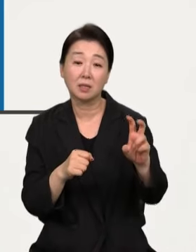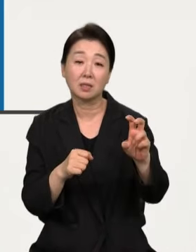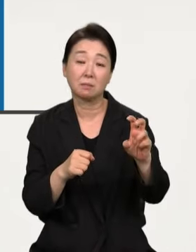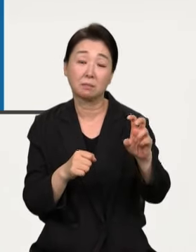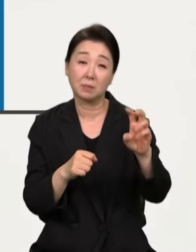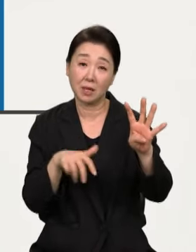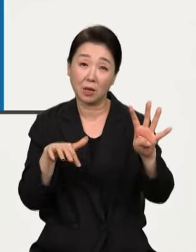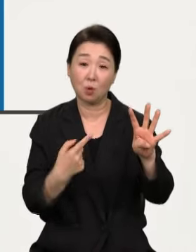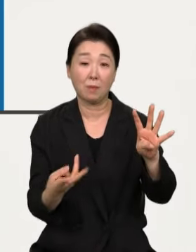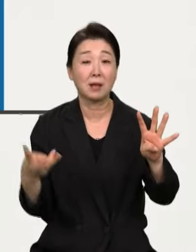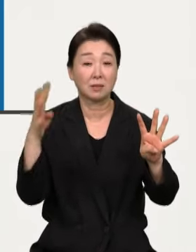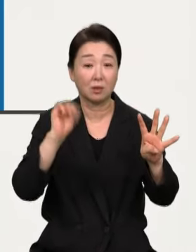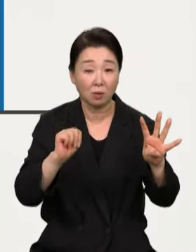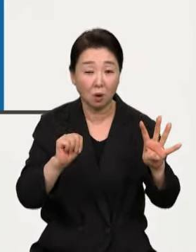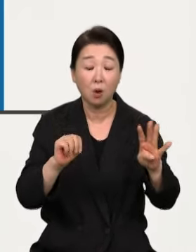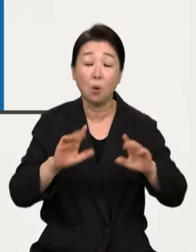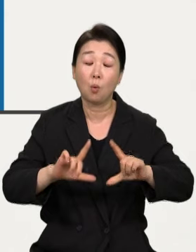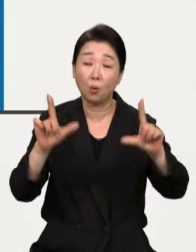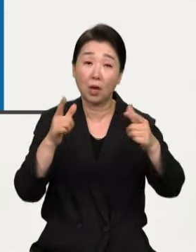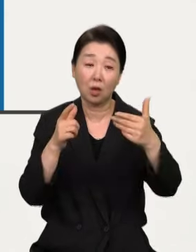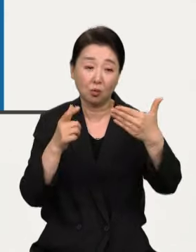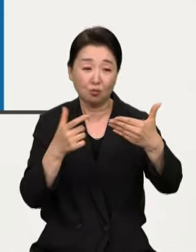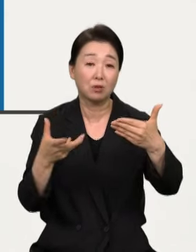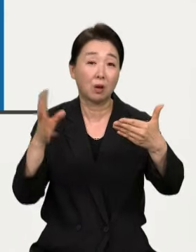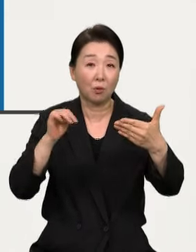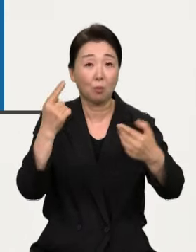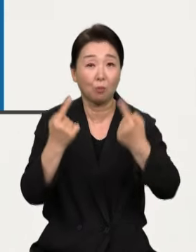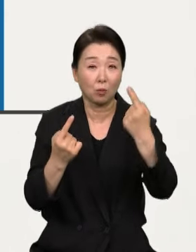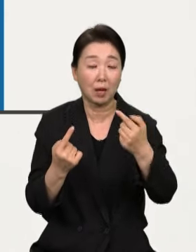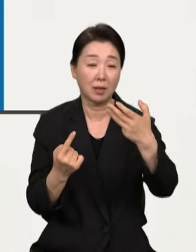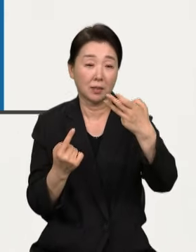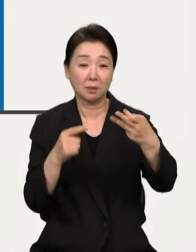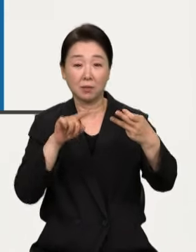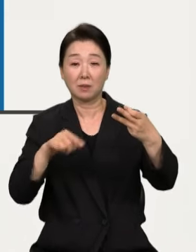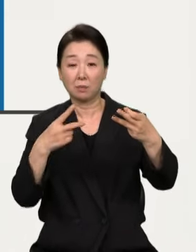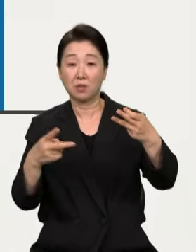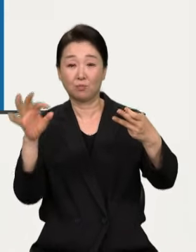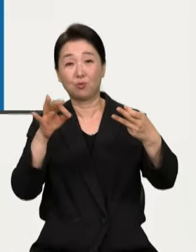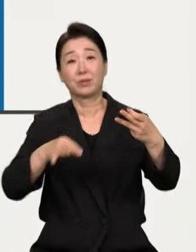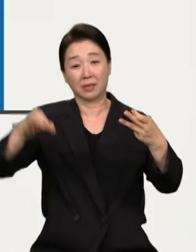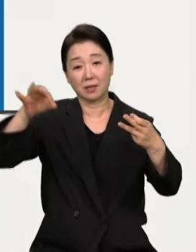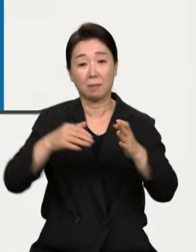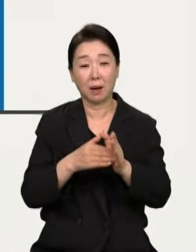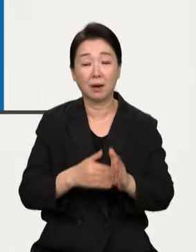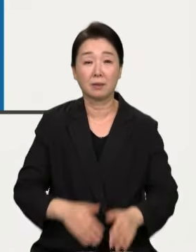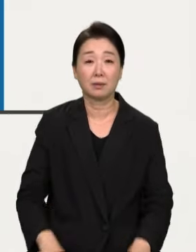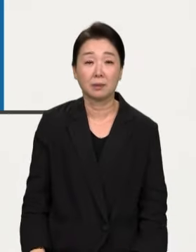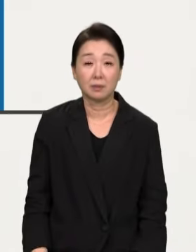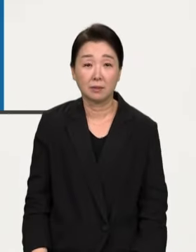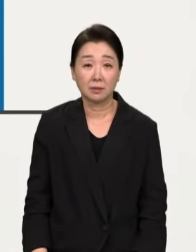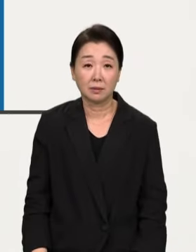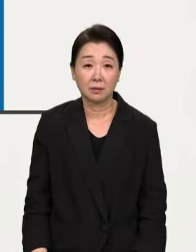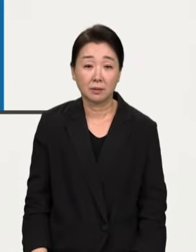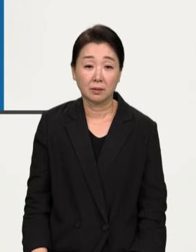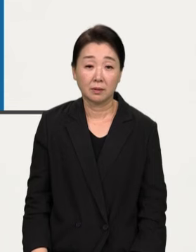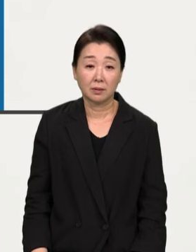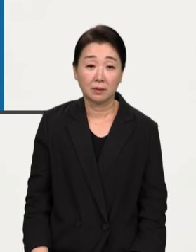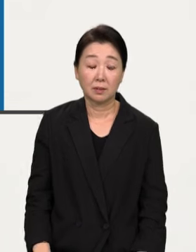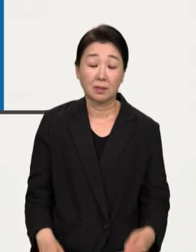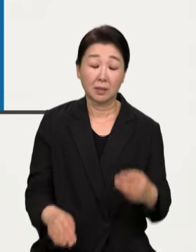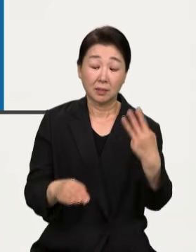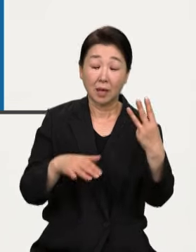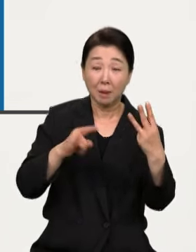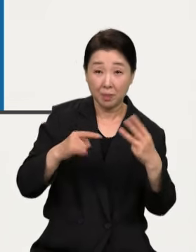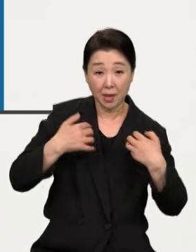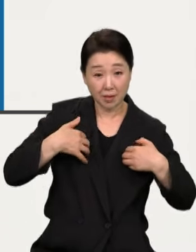올해 예산 21조 9천억 원보다 13.2% 증가한 역대 최대규모입니다 적 3대 게임체인저